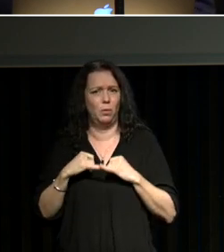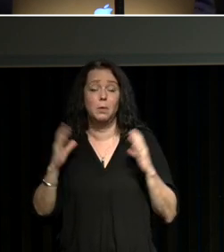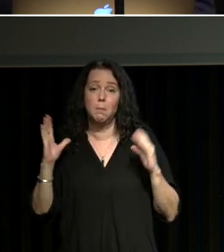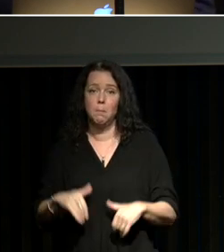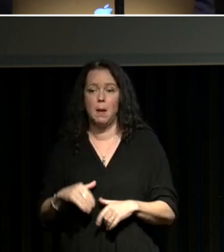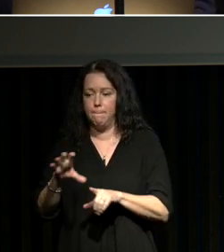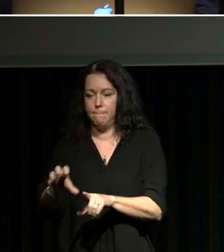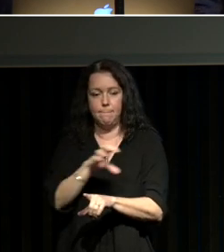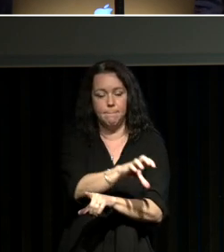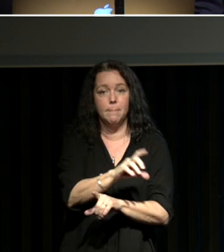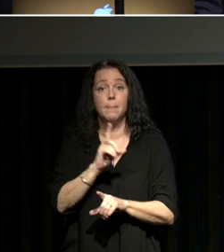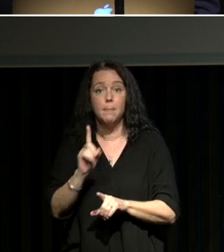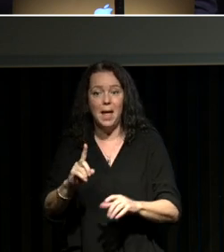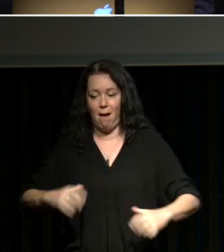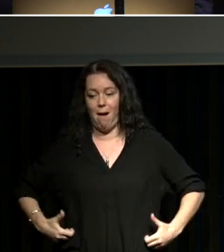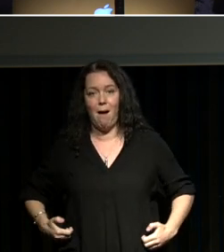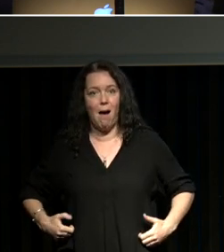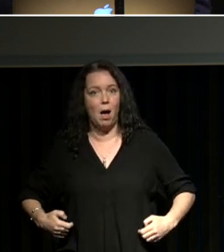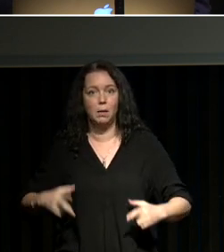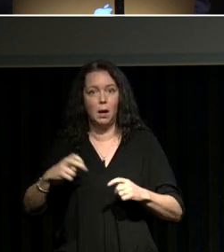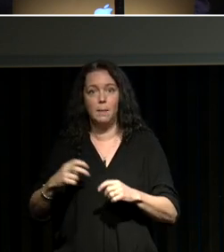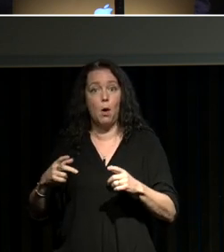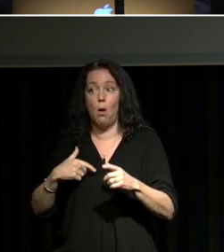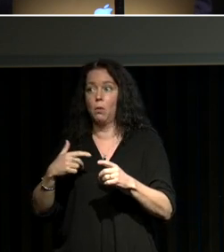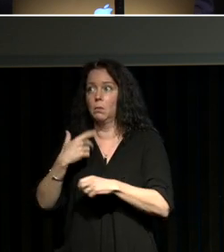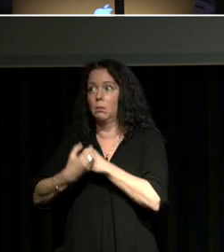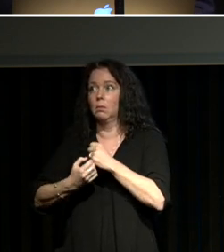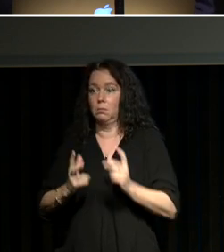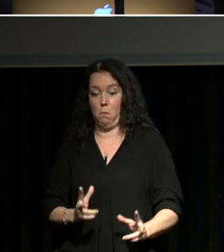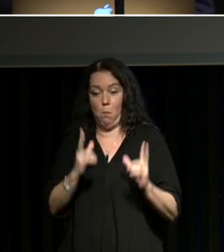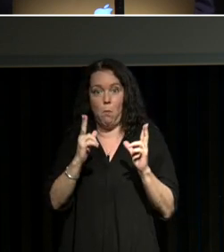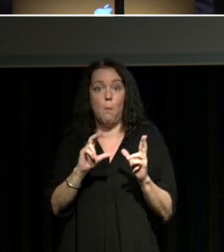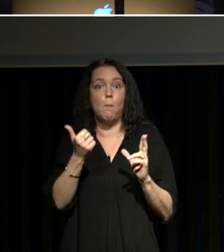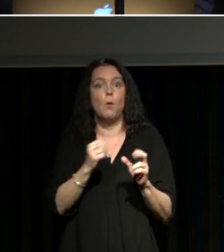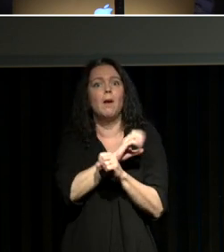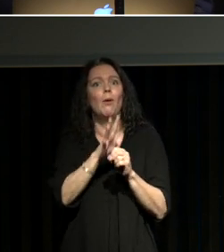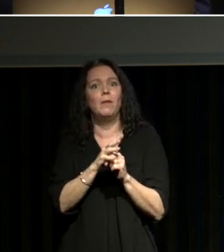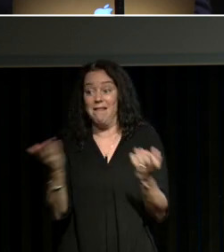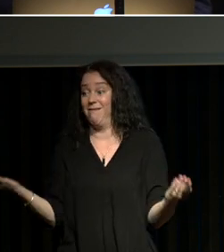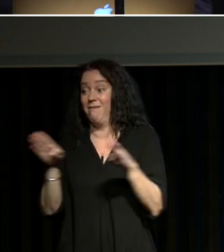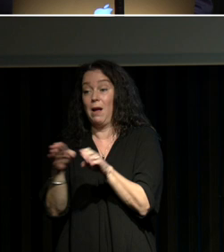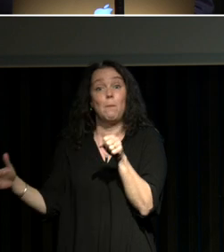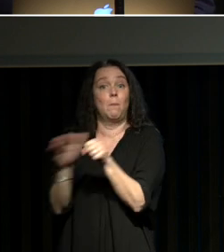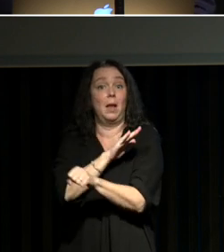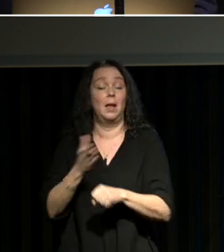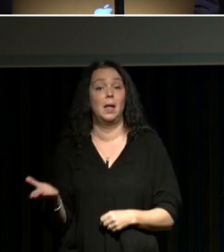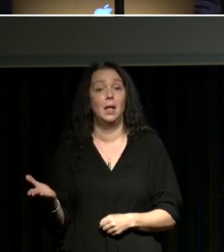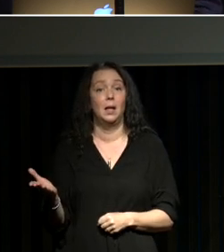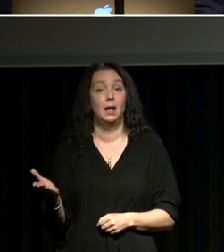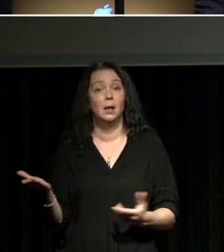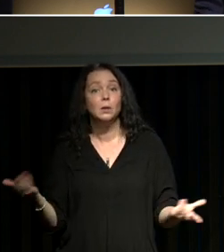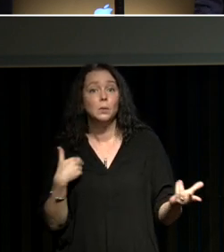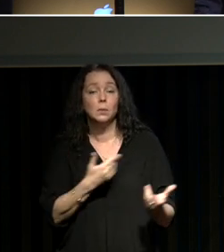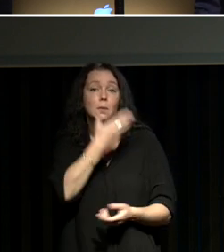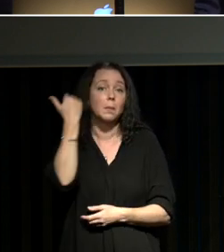que l'activité de transplantation rénale a été complètement fermée pendant cette première vague de Covid. On ne savait pas si les greffés